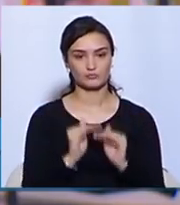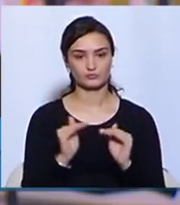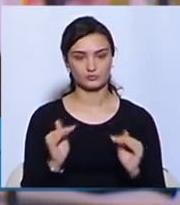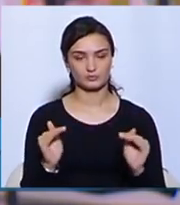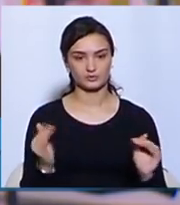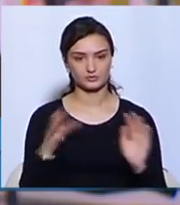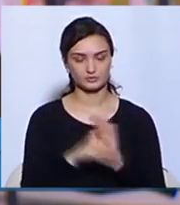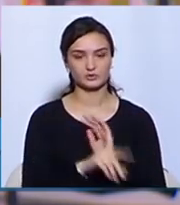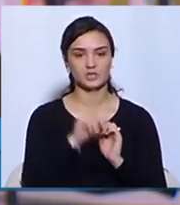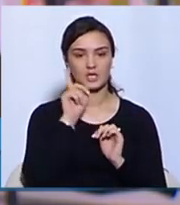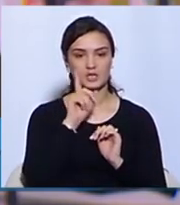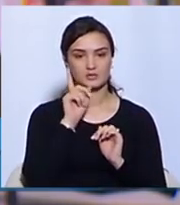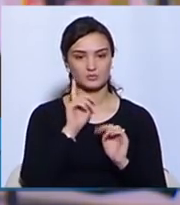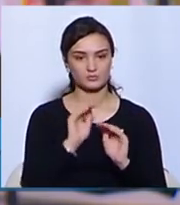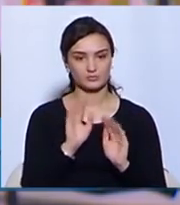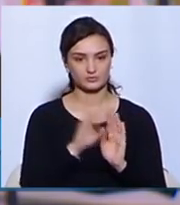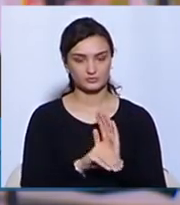ბავშვობაში, ახალგაზრდობაში,